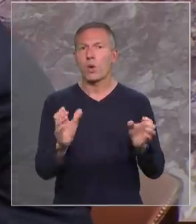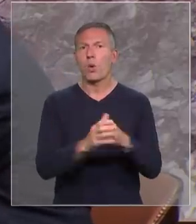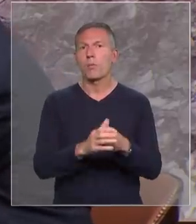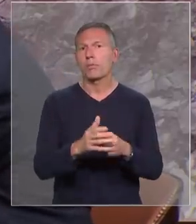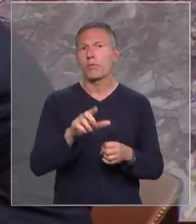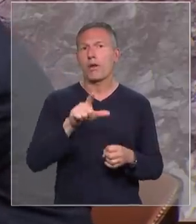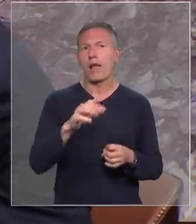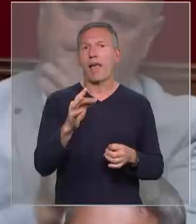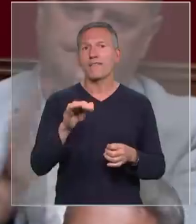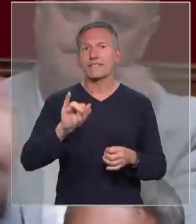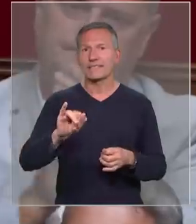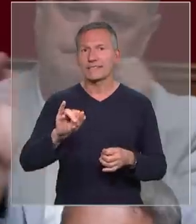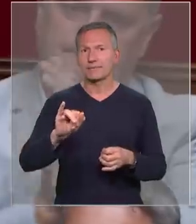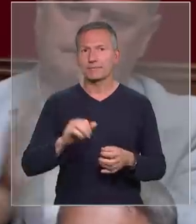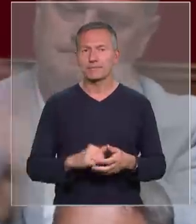France